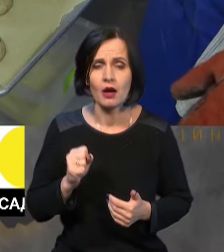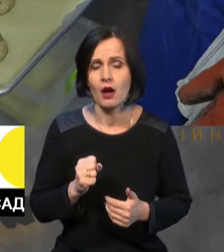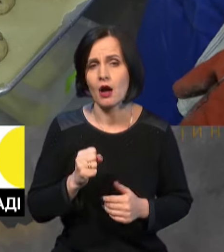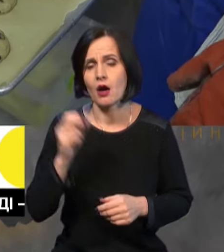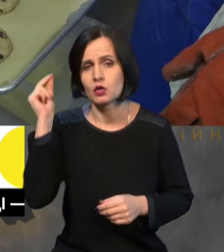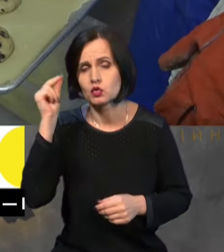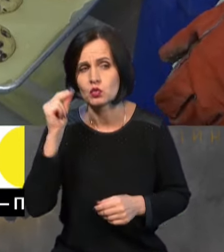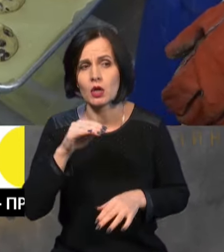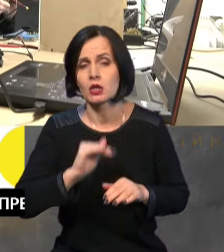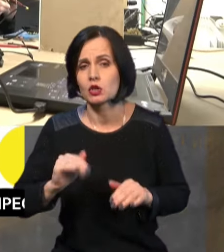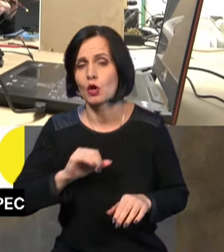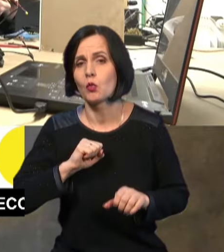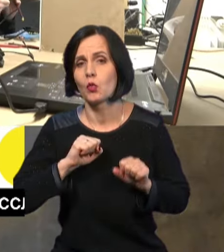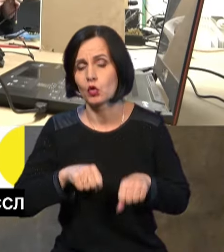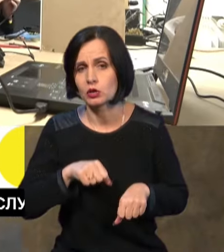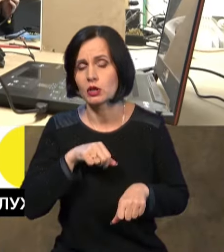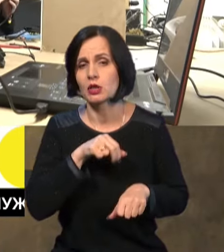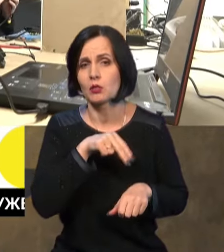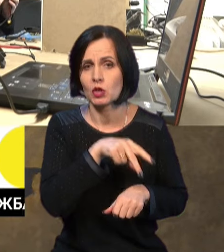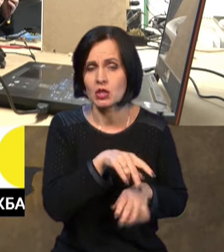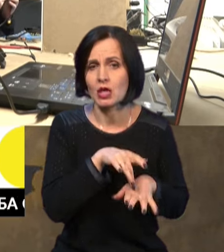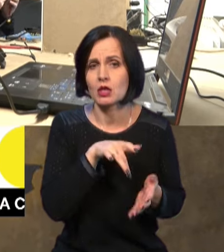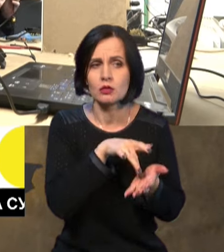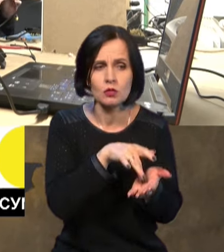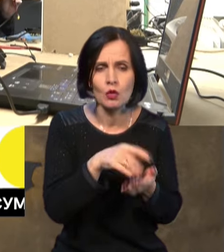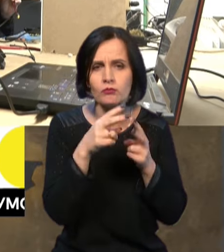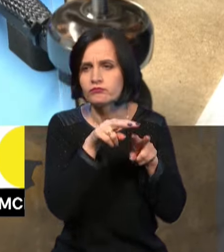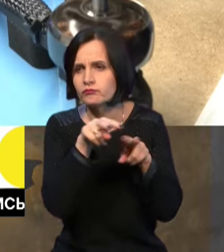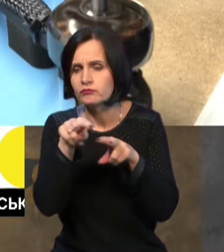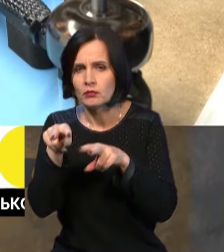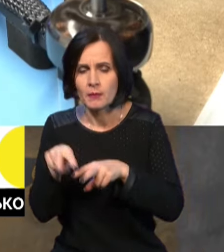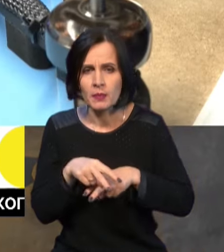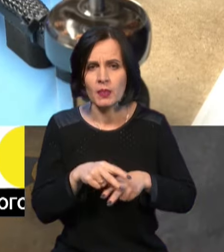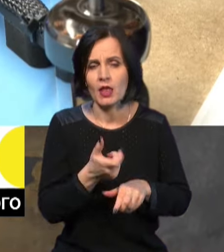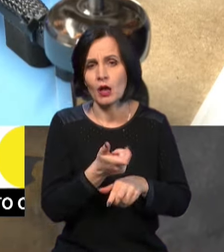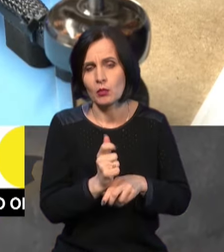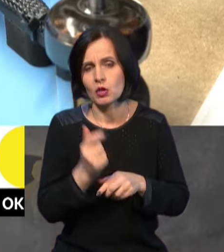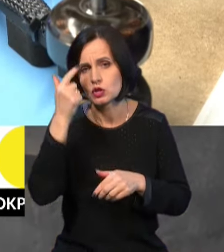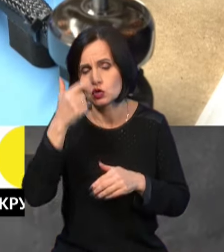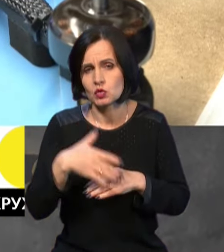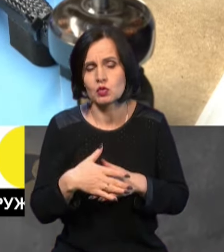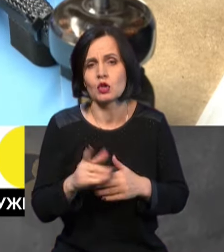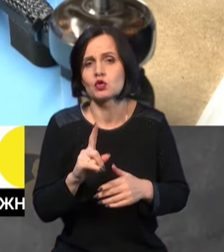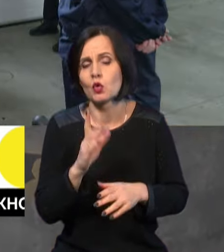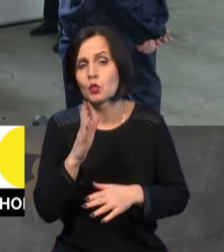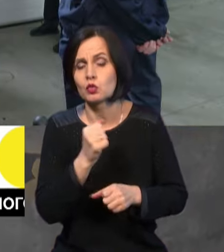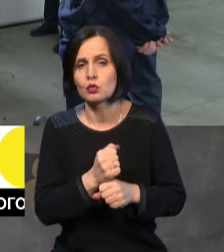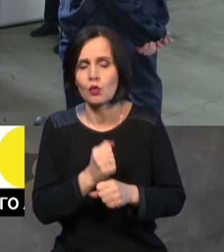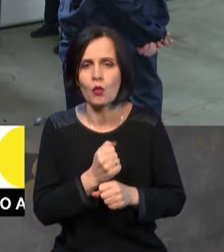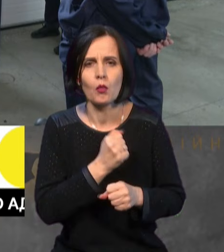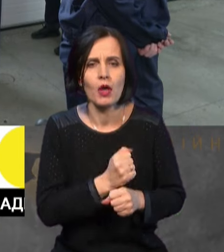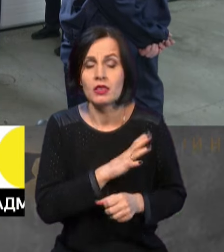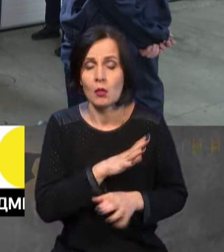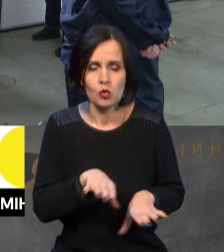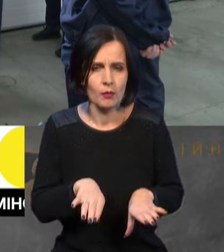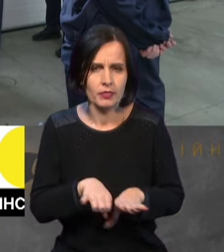умовну екскурсію, долучитися, а потім вже більш об'єктивно розуміти, з чим вони стикатимуться на роботі, не було б такого.